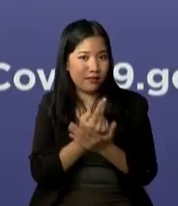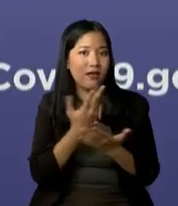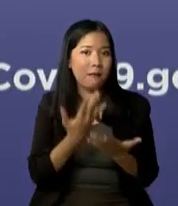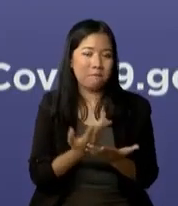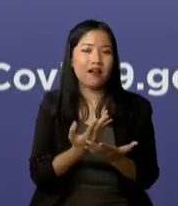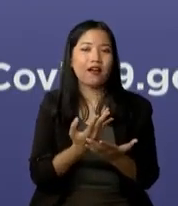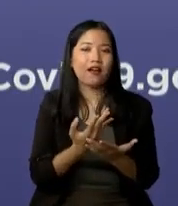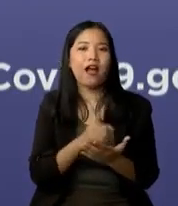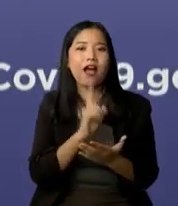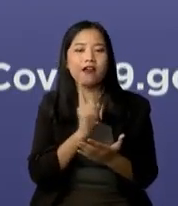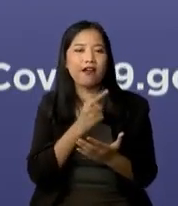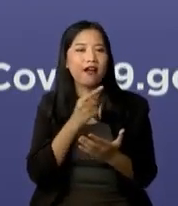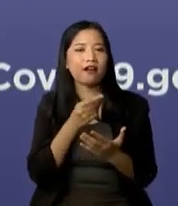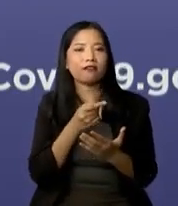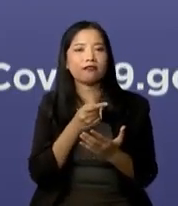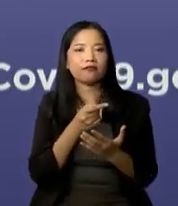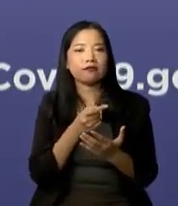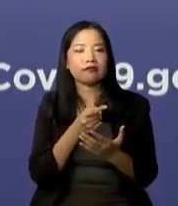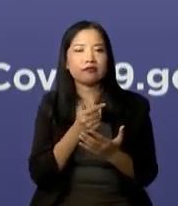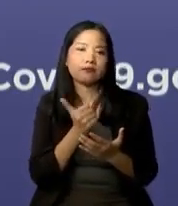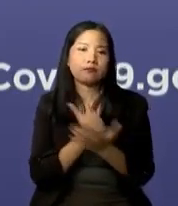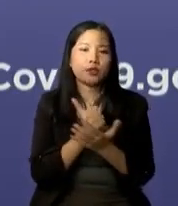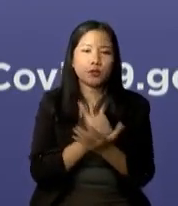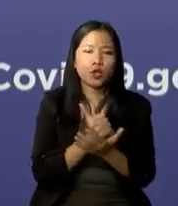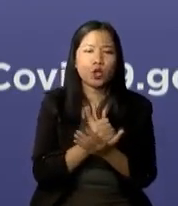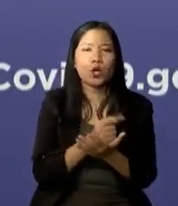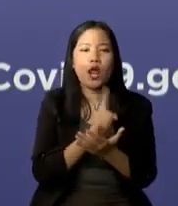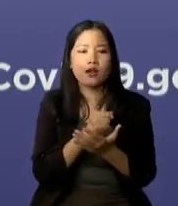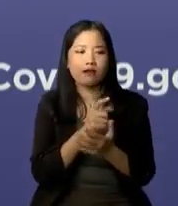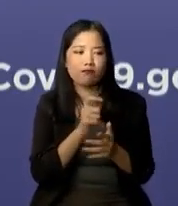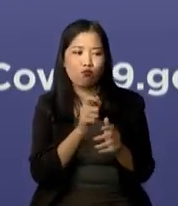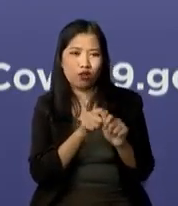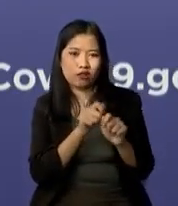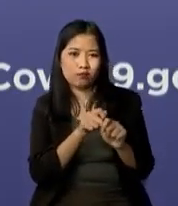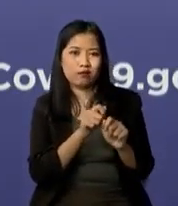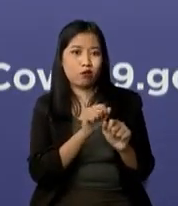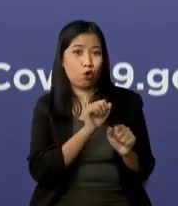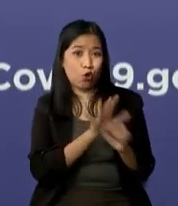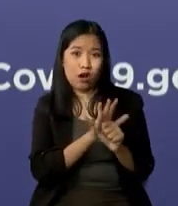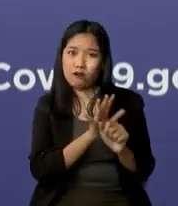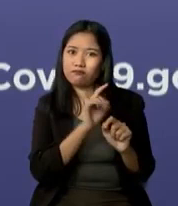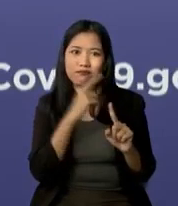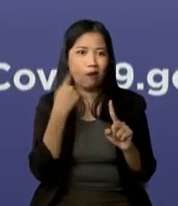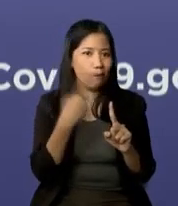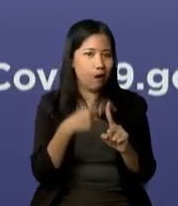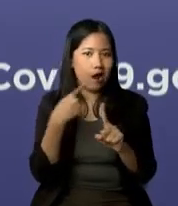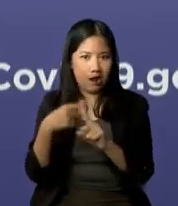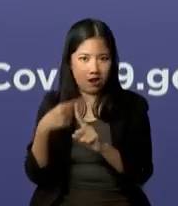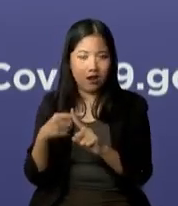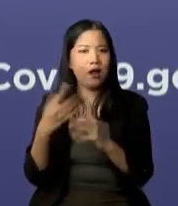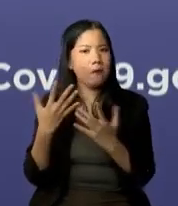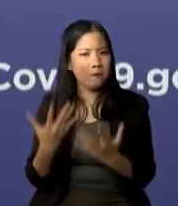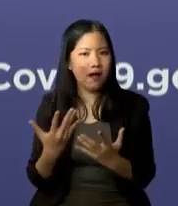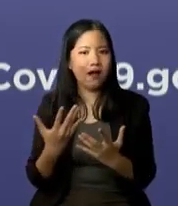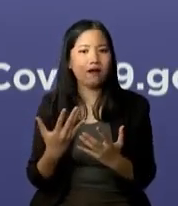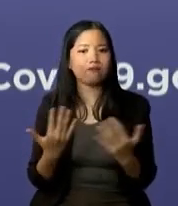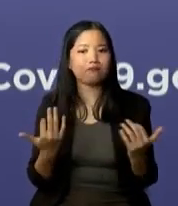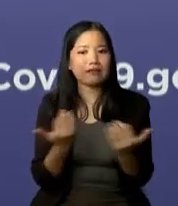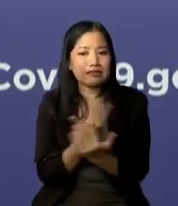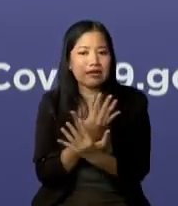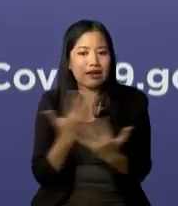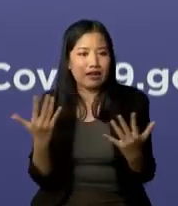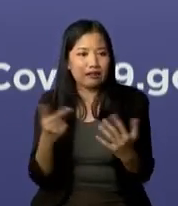Bahwa salah satu faktor yang paling menyumbang kasus positif terbanyak adalah